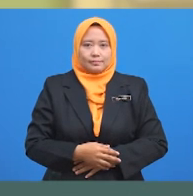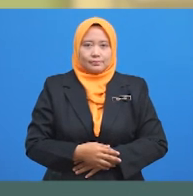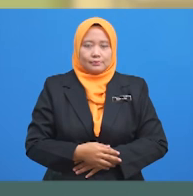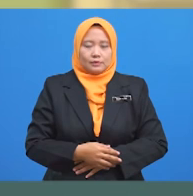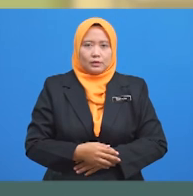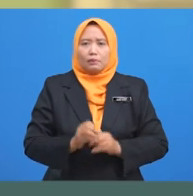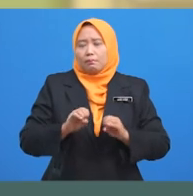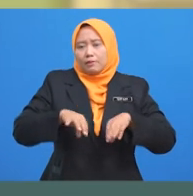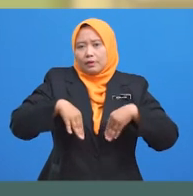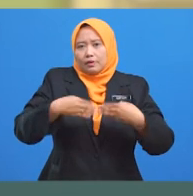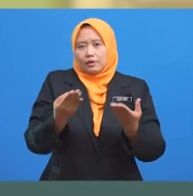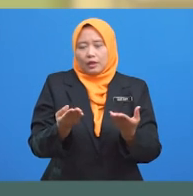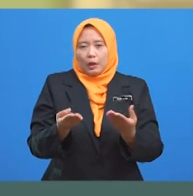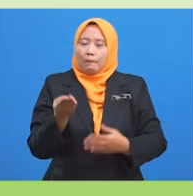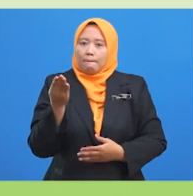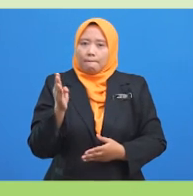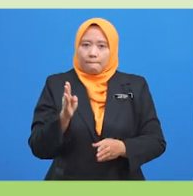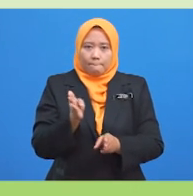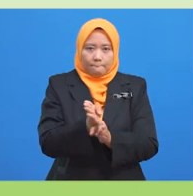Bagaimana pula bentuk sesebuah firma?